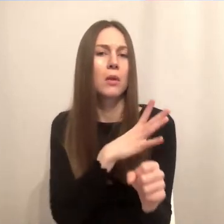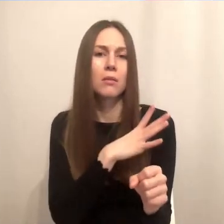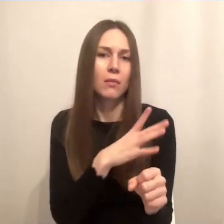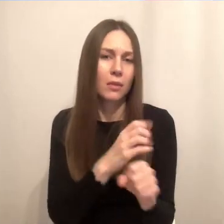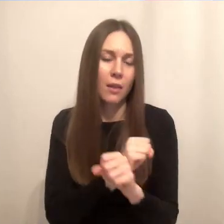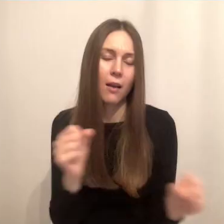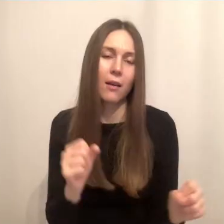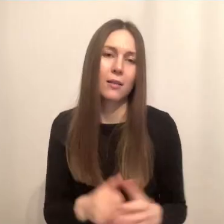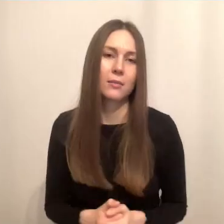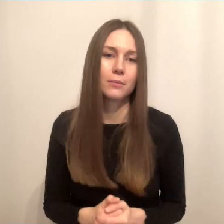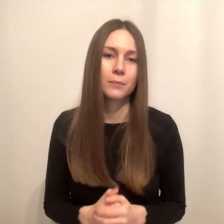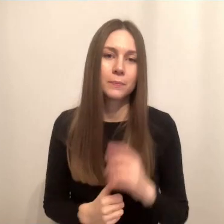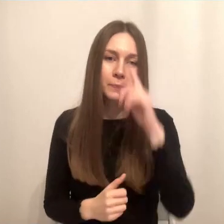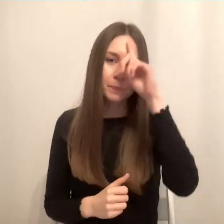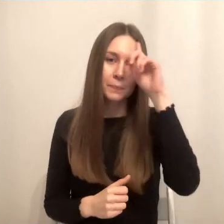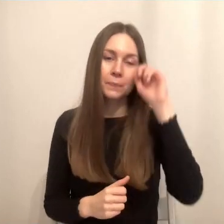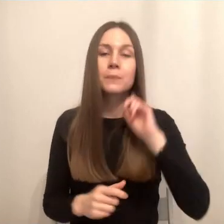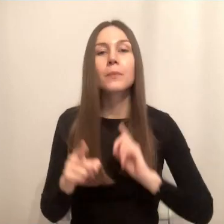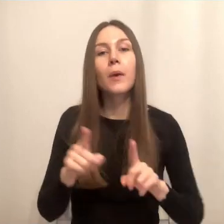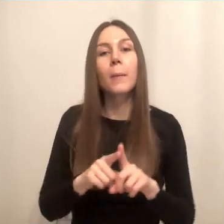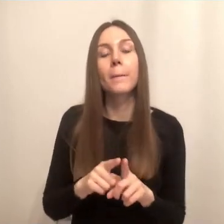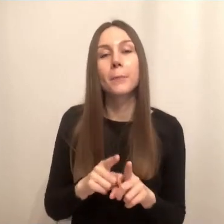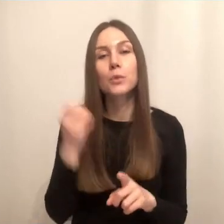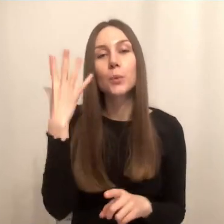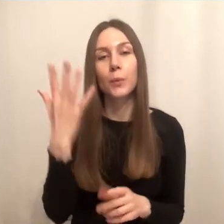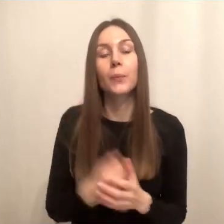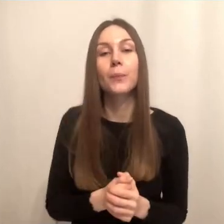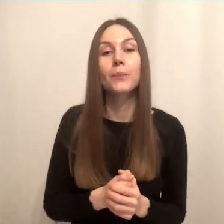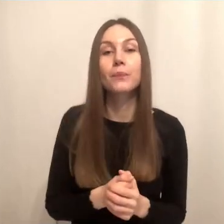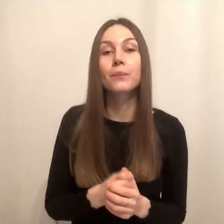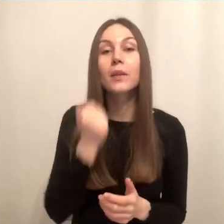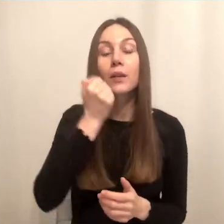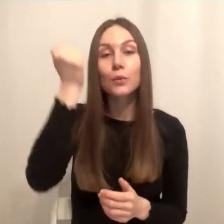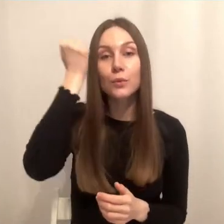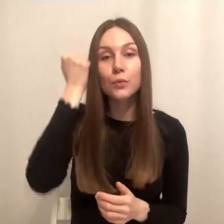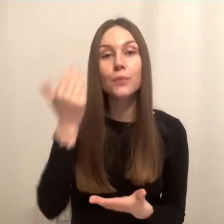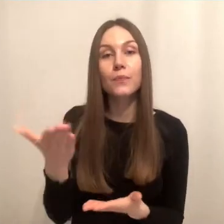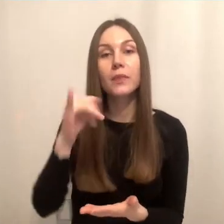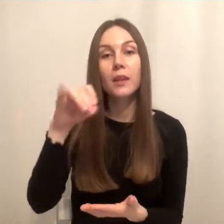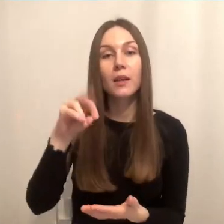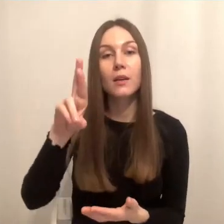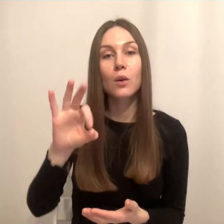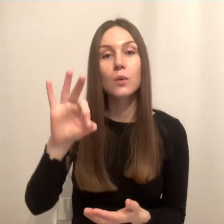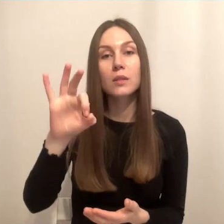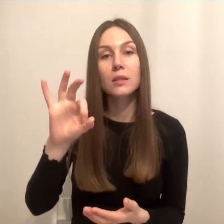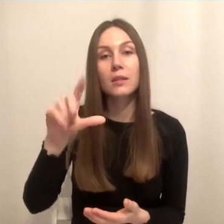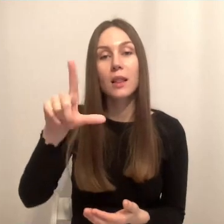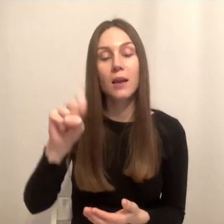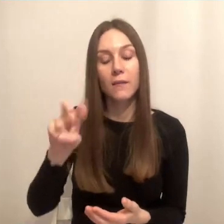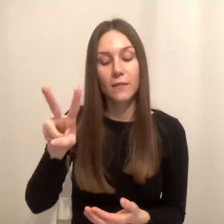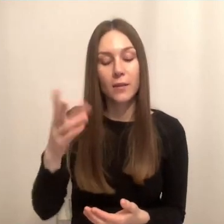Supratau. Nėra raudonų kažkokių linijų. Dėkui. Pone Jaroslavai, 2 sekundės ir galit...